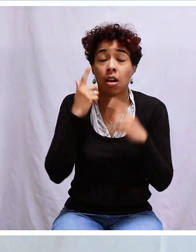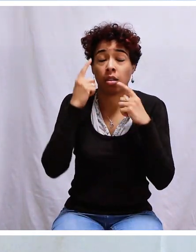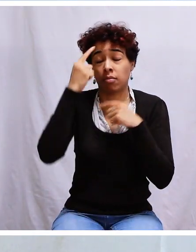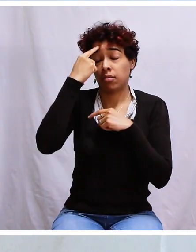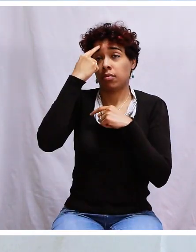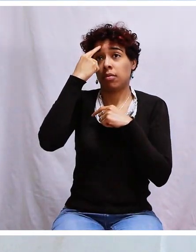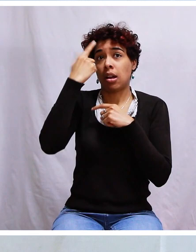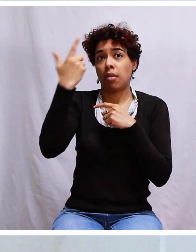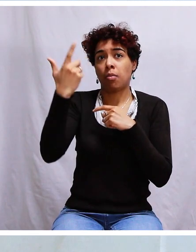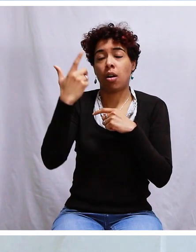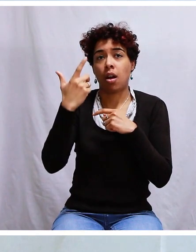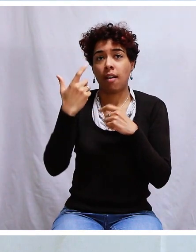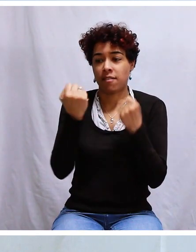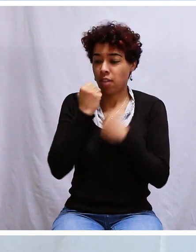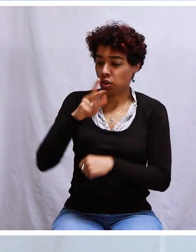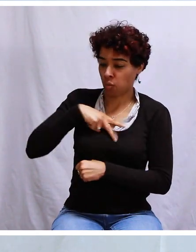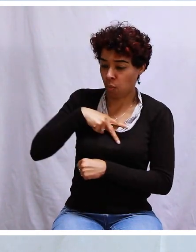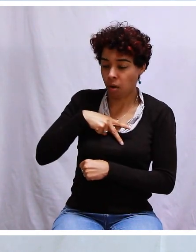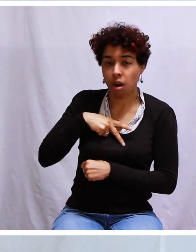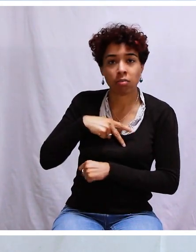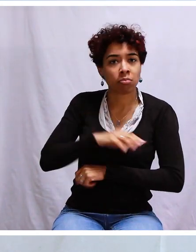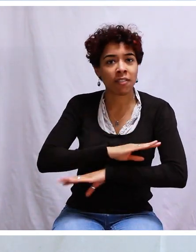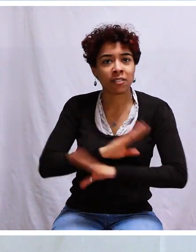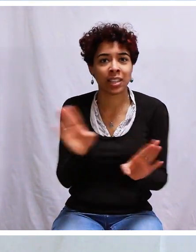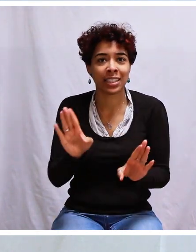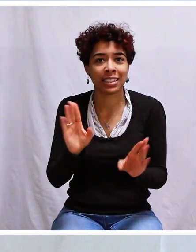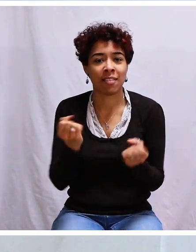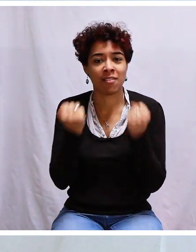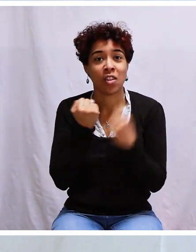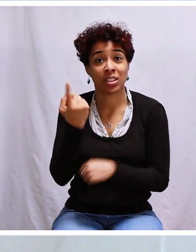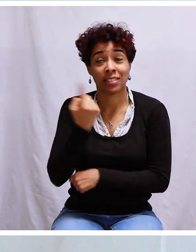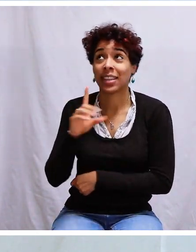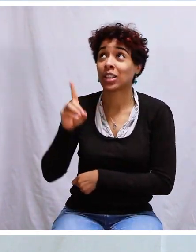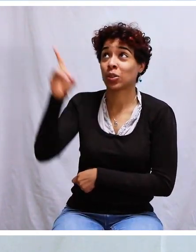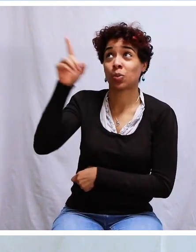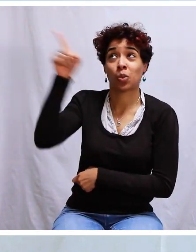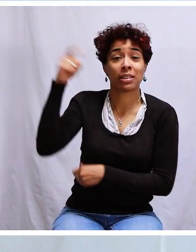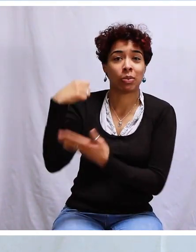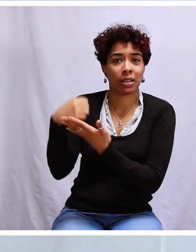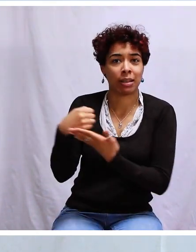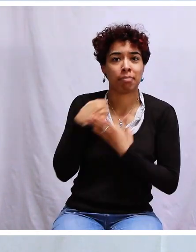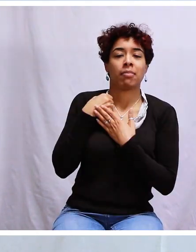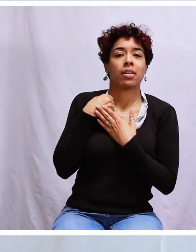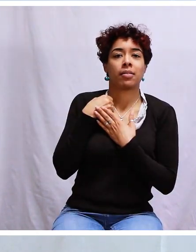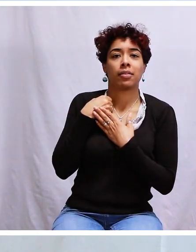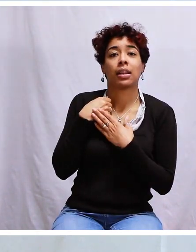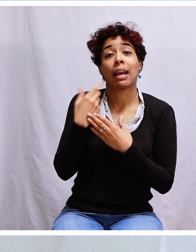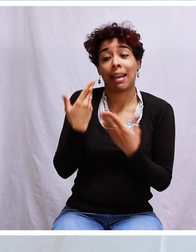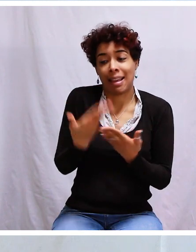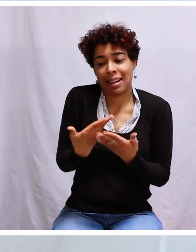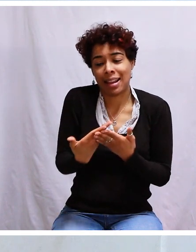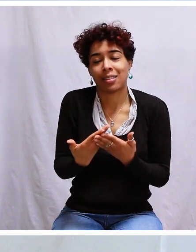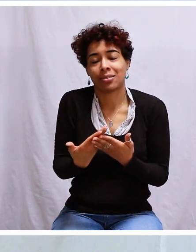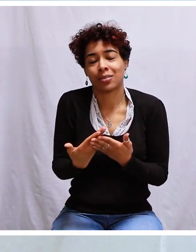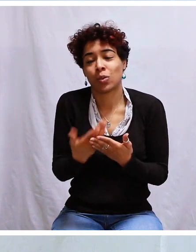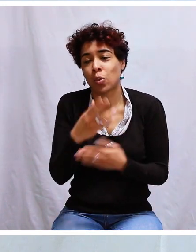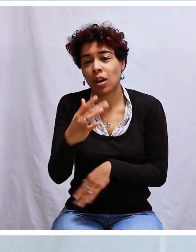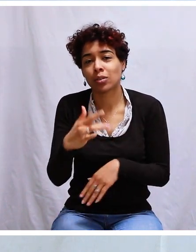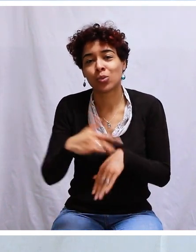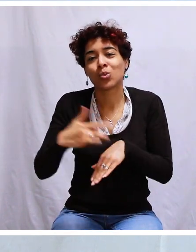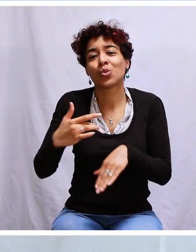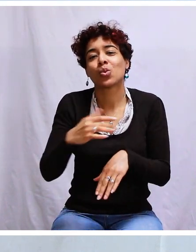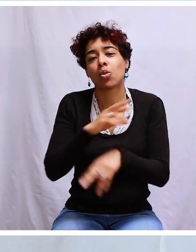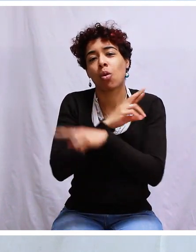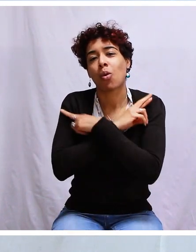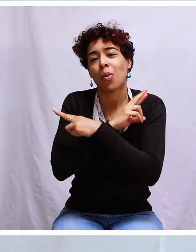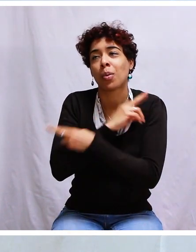C'est plus moi qui vis, c'est Christ qui vit en moi et c'est lui qui me porte. Et là, tu es où? Dans le repos de Dieu. Le repos par la foi,